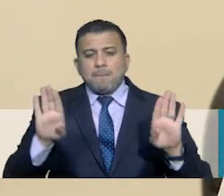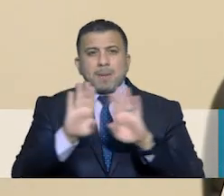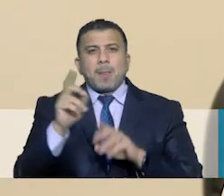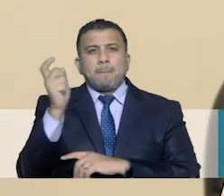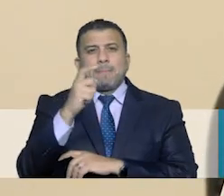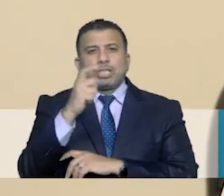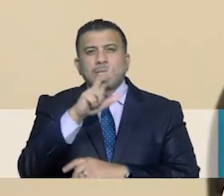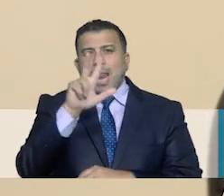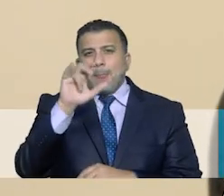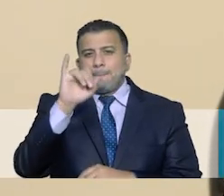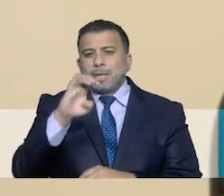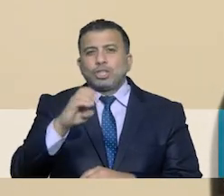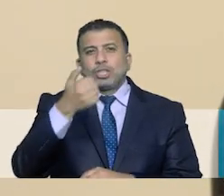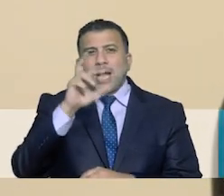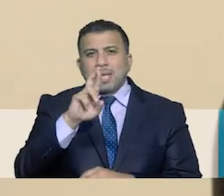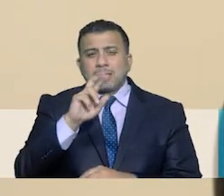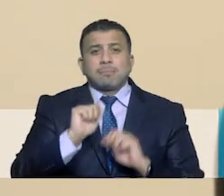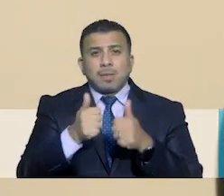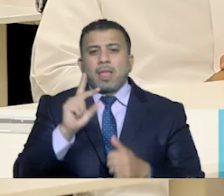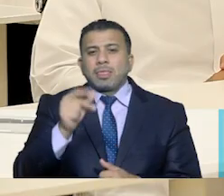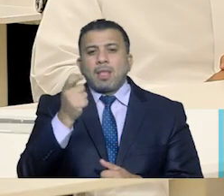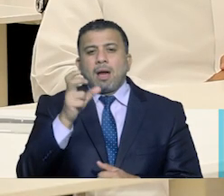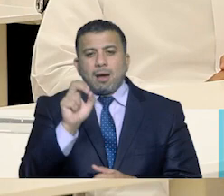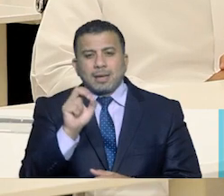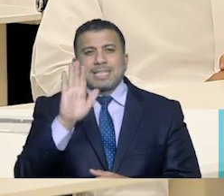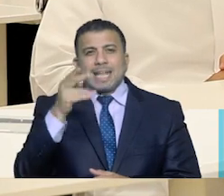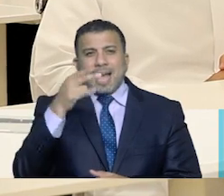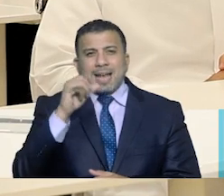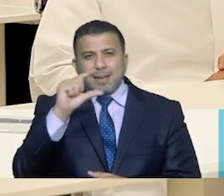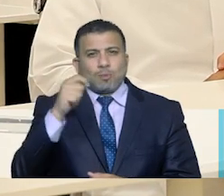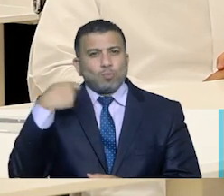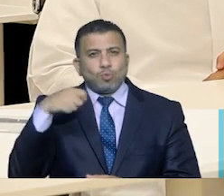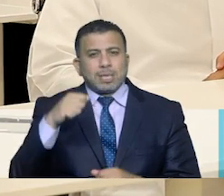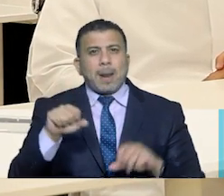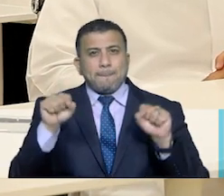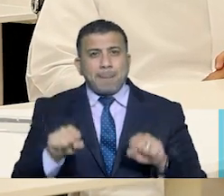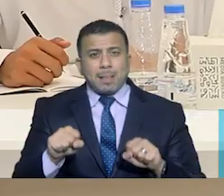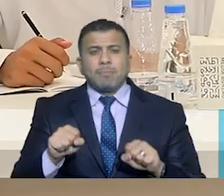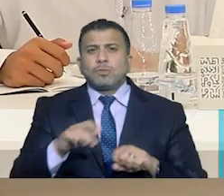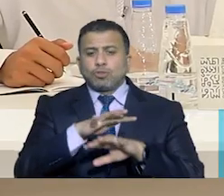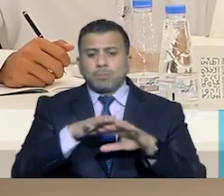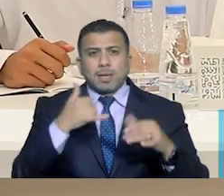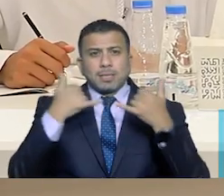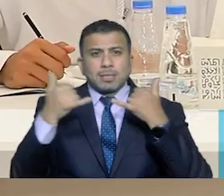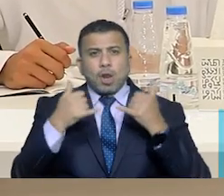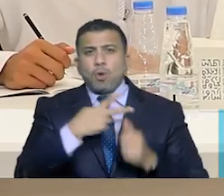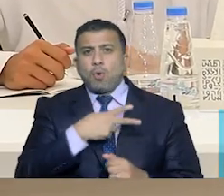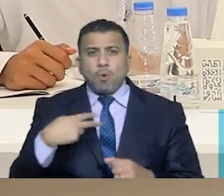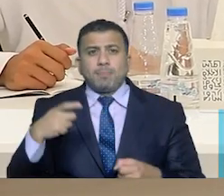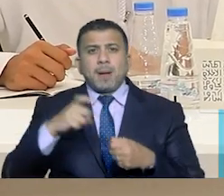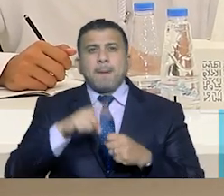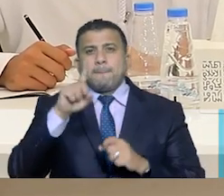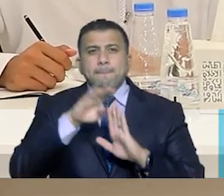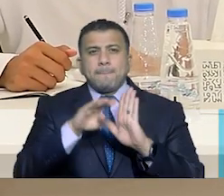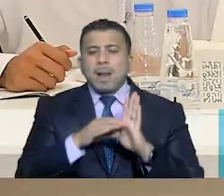مسرح المجاز بحضور سعاده طارق سعيد علاي مدير عام المكتب واعضاء شبكه الاتصال الحكومي ومنتسبي